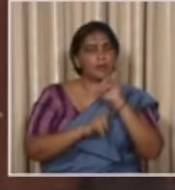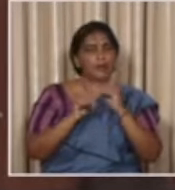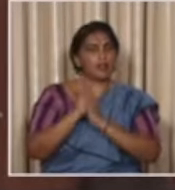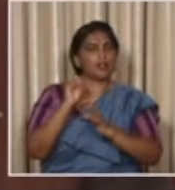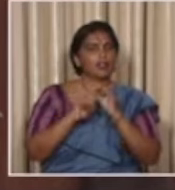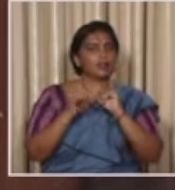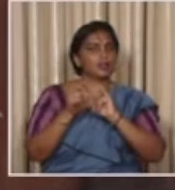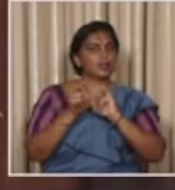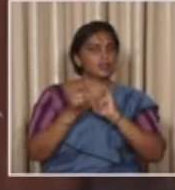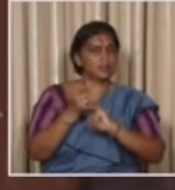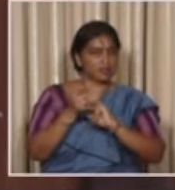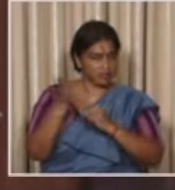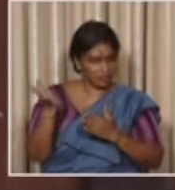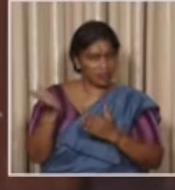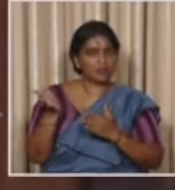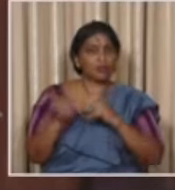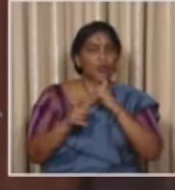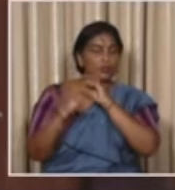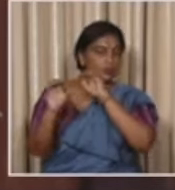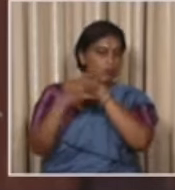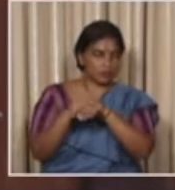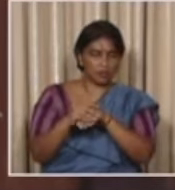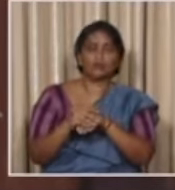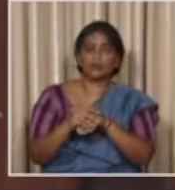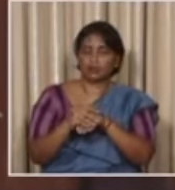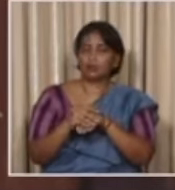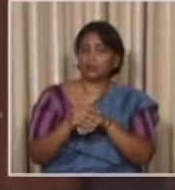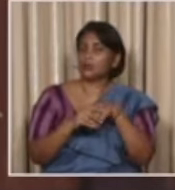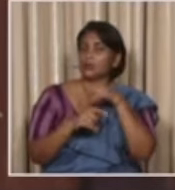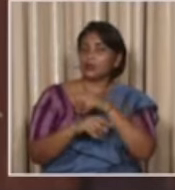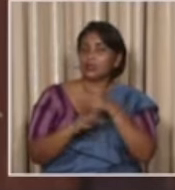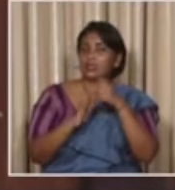මන්ත්‍රී සිවනේසිරි චන්ද්‍රකාන්තන්, ඒ නඩුවේ සම්බන්ධ වෙච්ච කට්ටිය, ඊට අමතරව